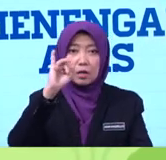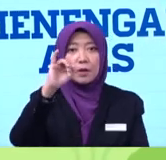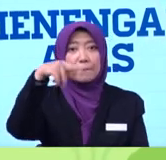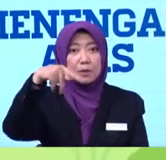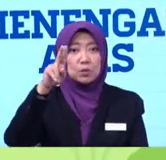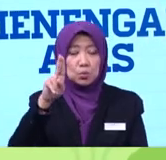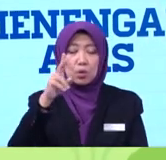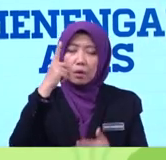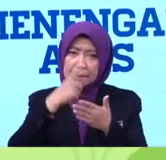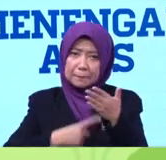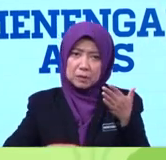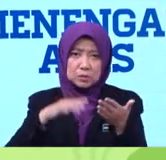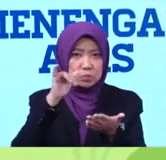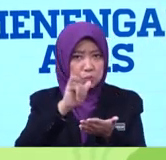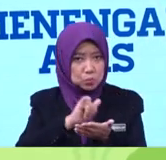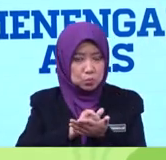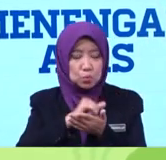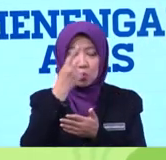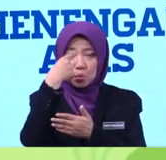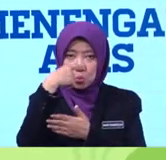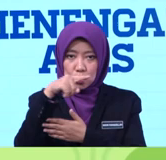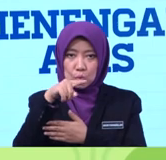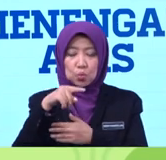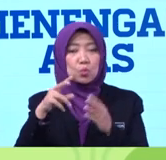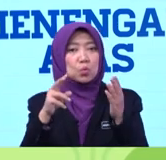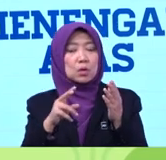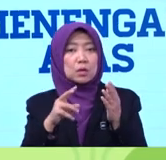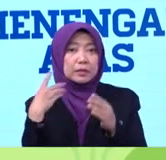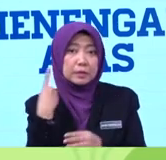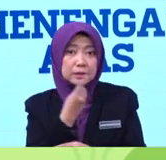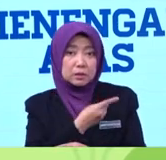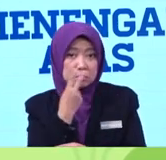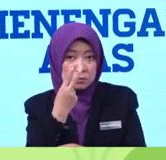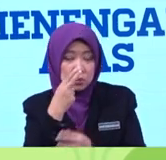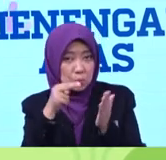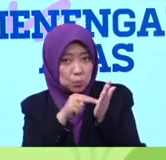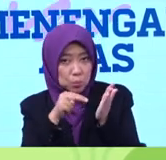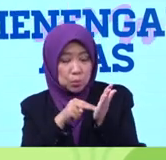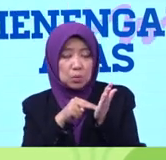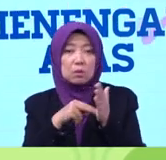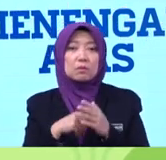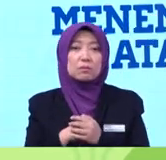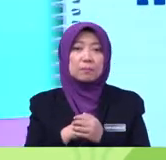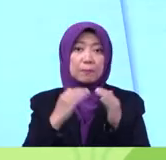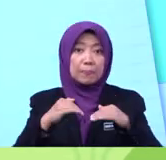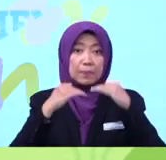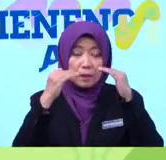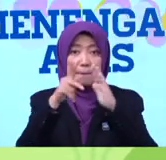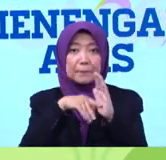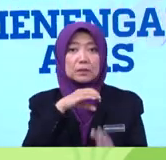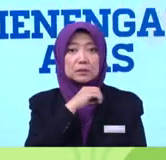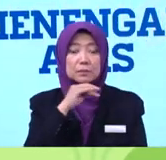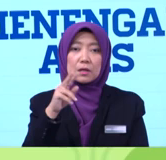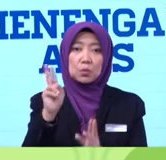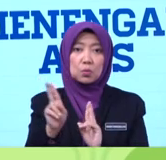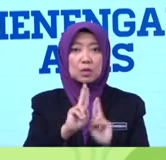merupakan parameter pencemaran udara yang diukur untuk menentukan tahap pencemaran udara